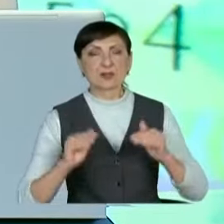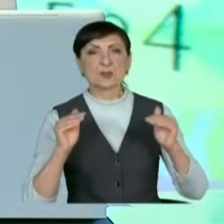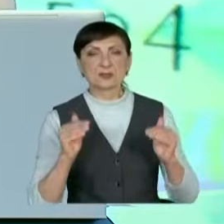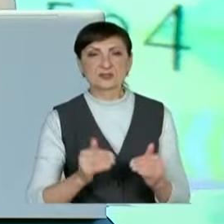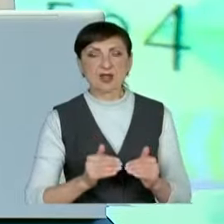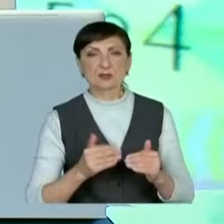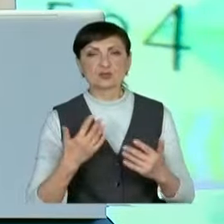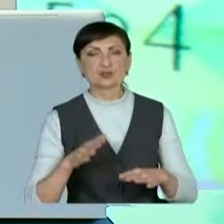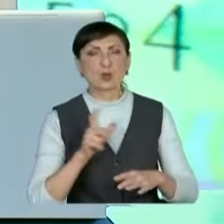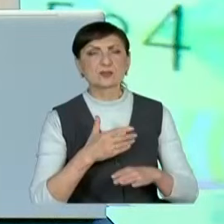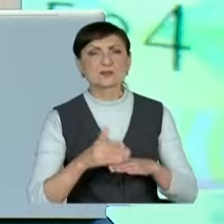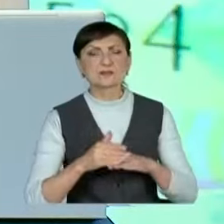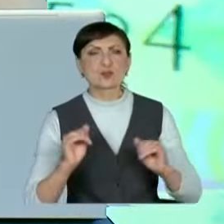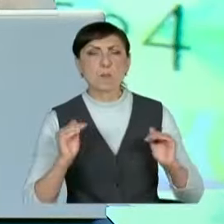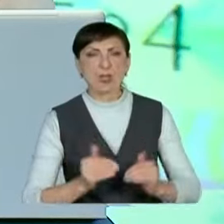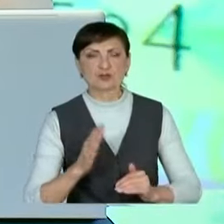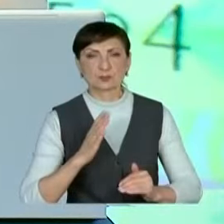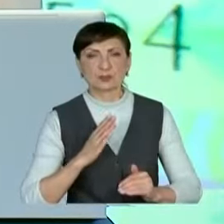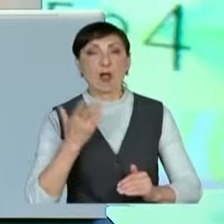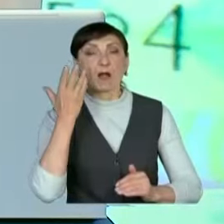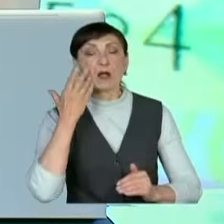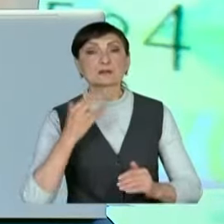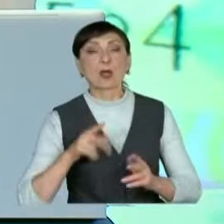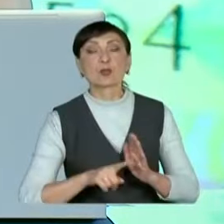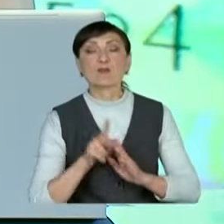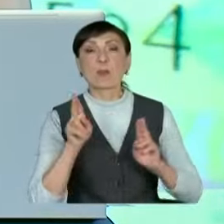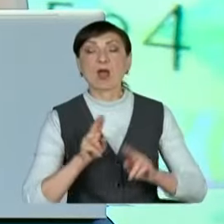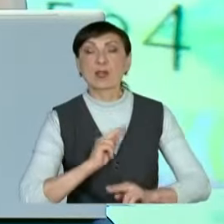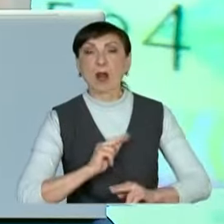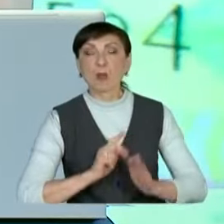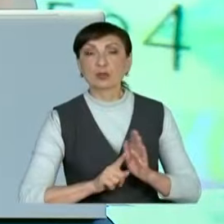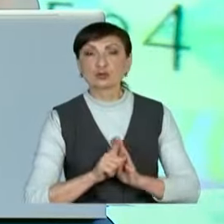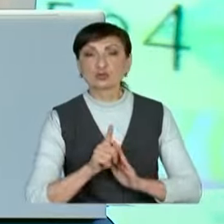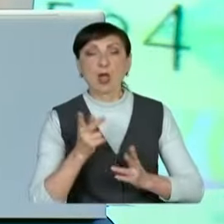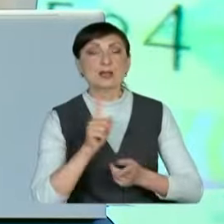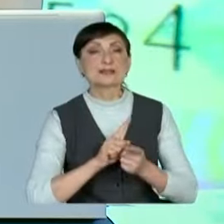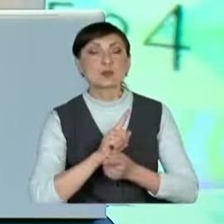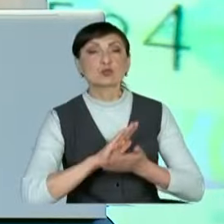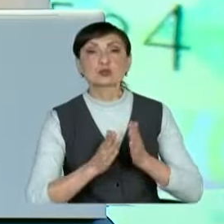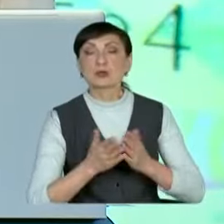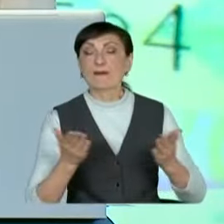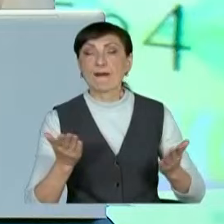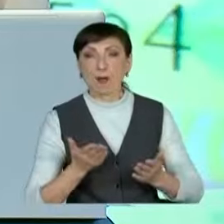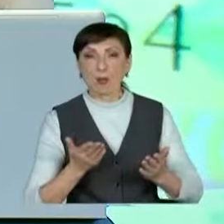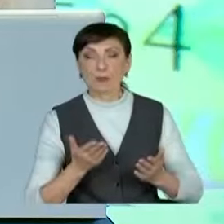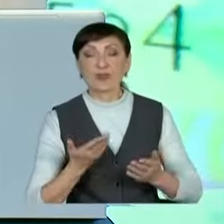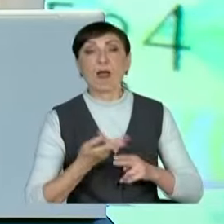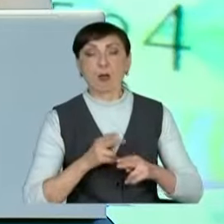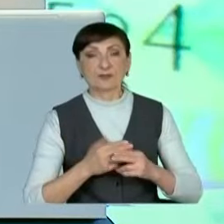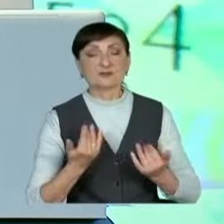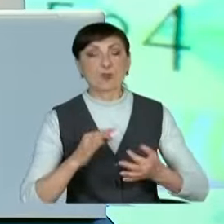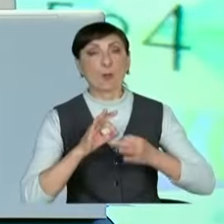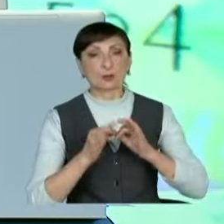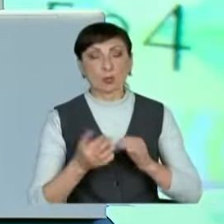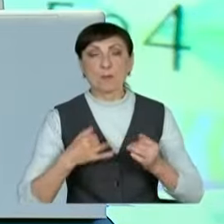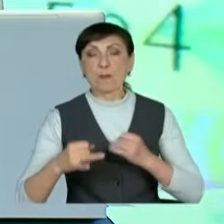минимизацию закредитованности населения. Когда заработают новые правила и насколько изменятся условия выдачи займов? Об этом сегодня подробнее